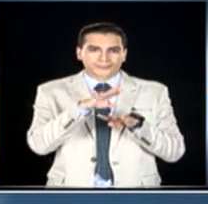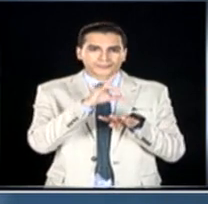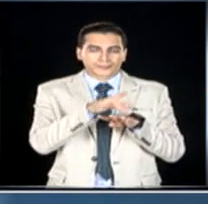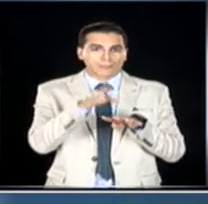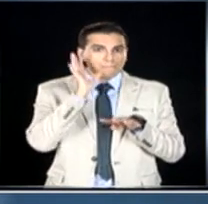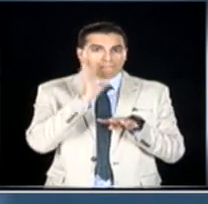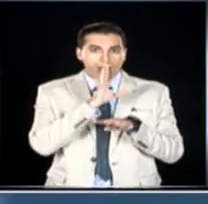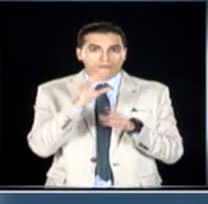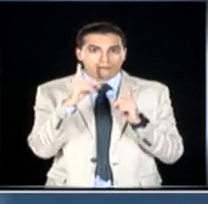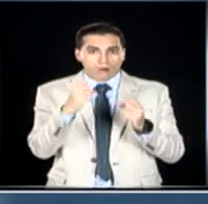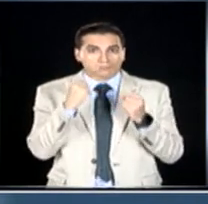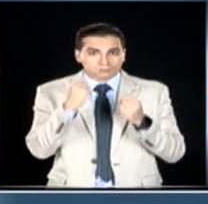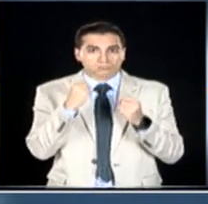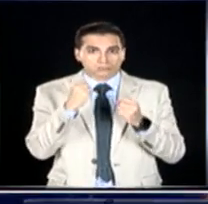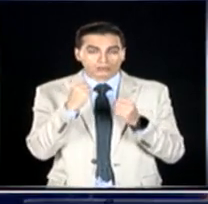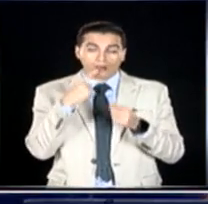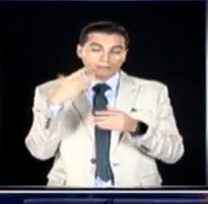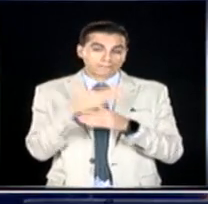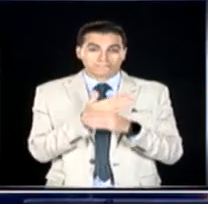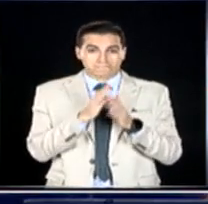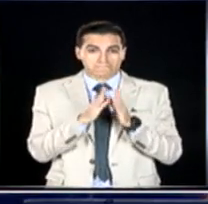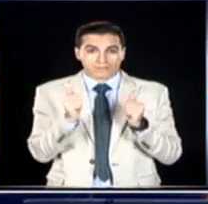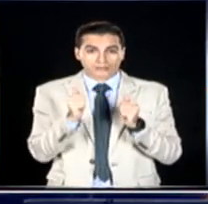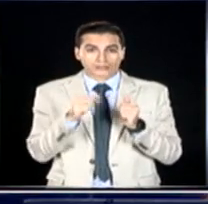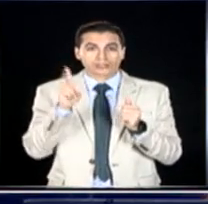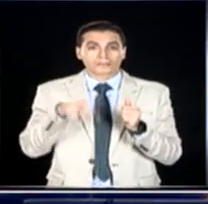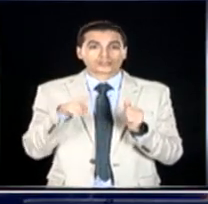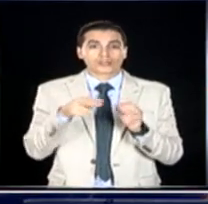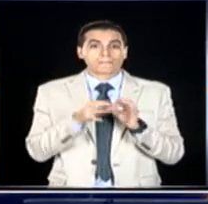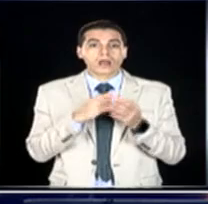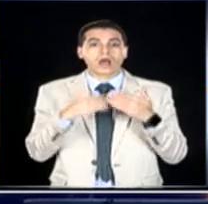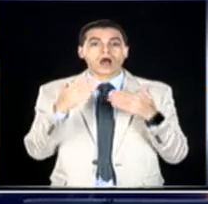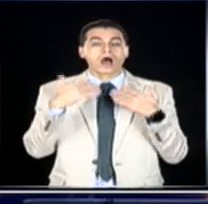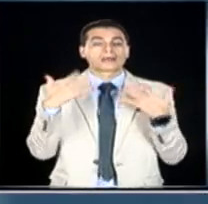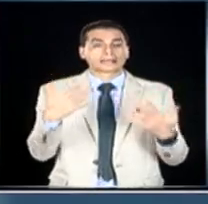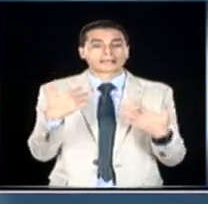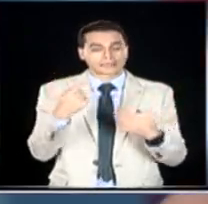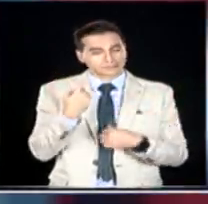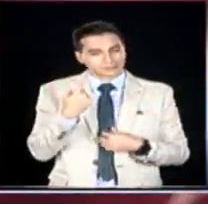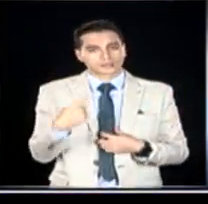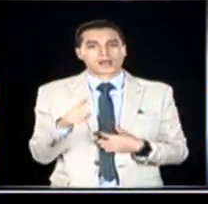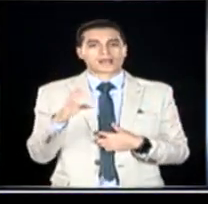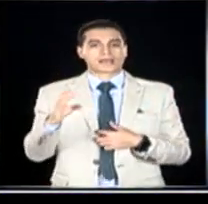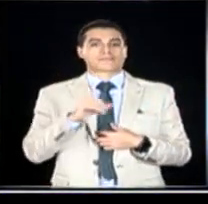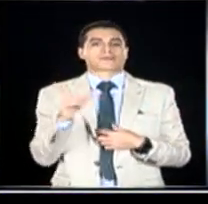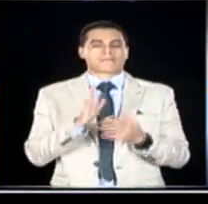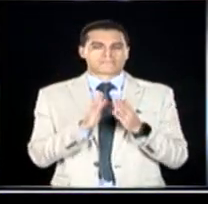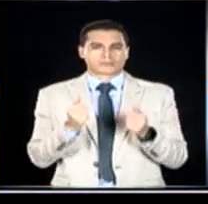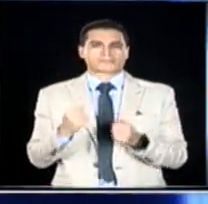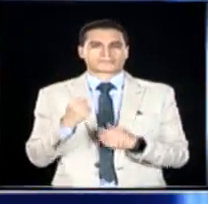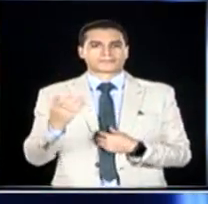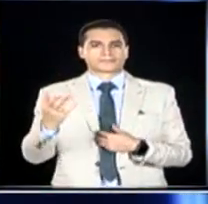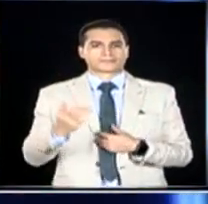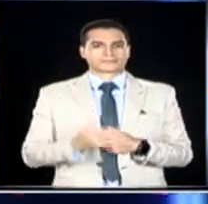جينيس. إجابتك؟ مصر. اتكلفت 18 مليار جنيه. إجابة صحيحة.